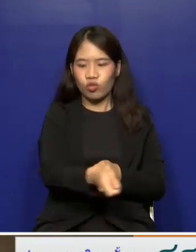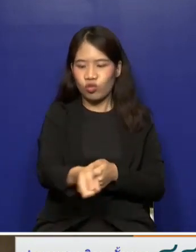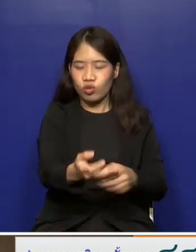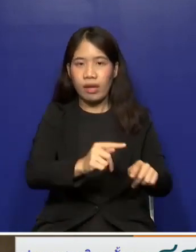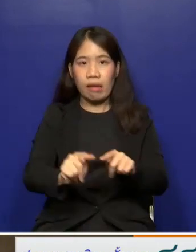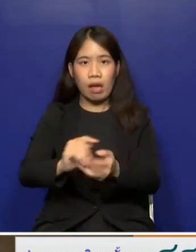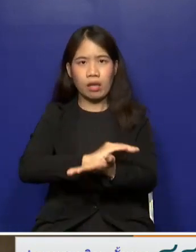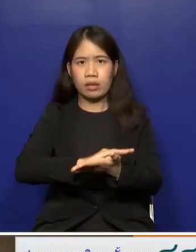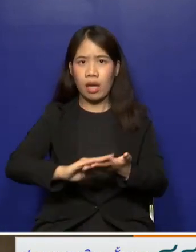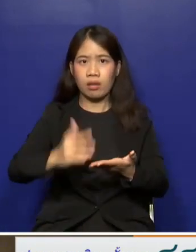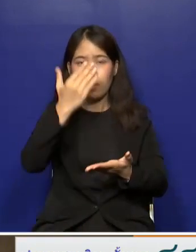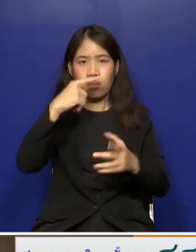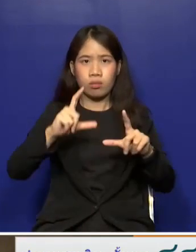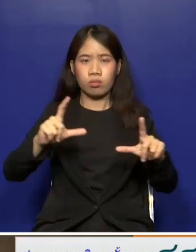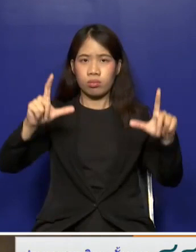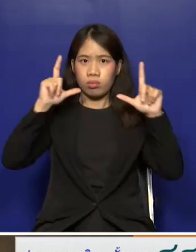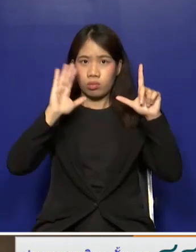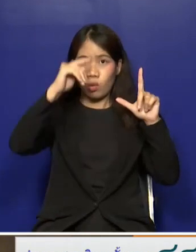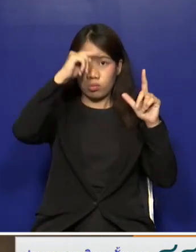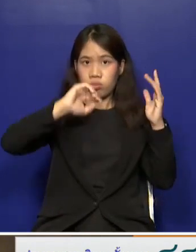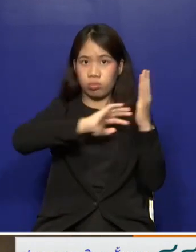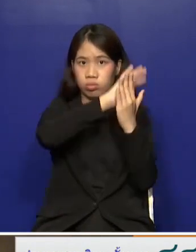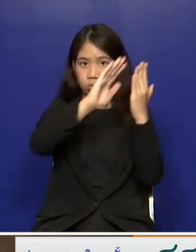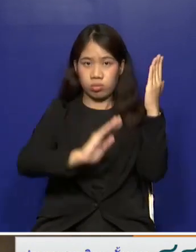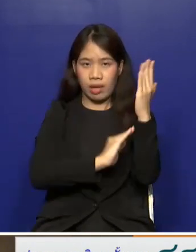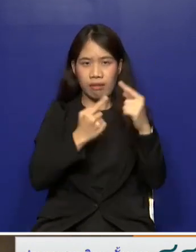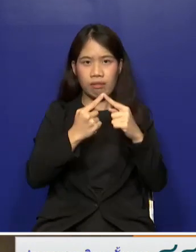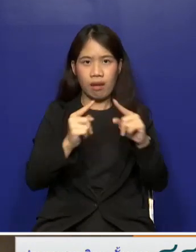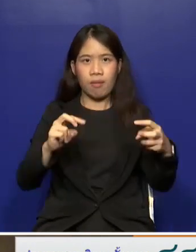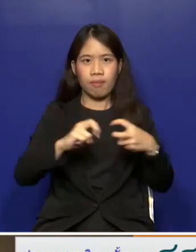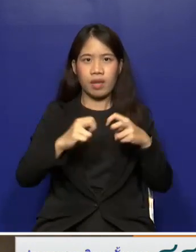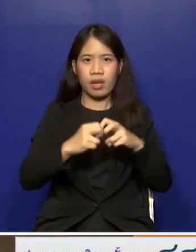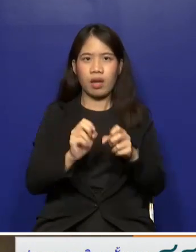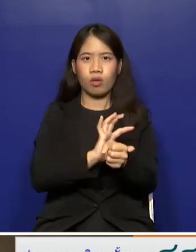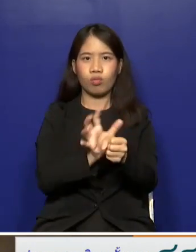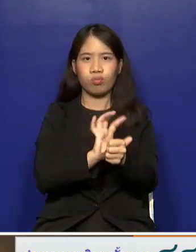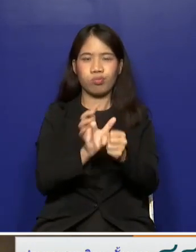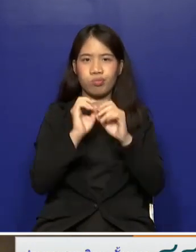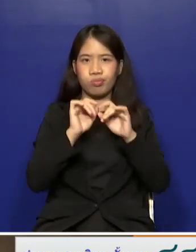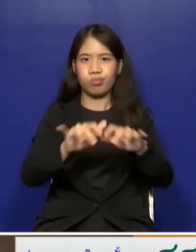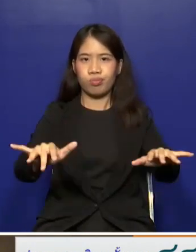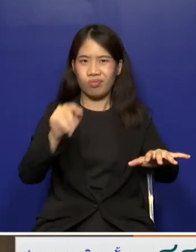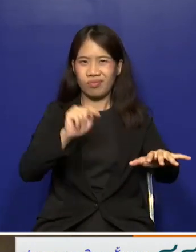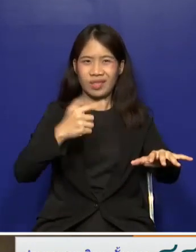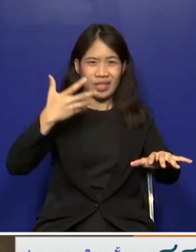ให้กับบานเมืองเรานะครับแต่สงที่เกิดขึ้นคือช่วงสถานการณวิกฤษโควิดโกระบาทที่ผ่านมา